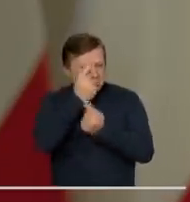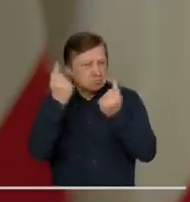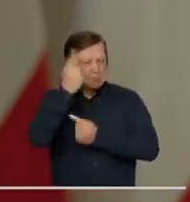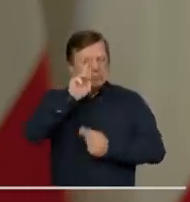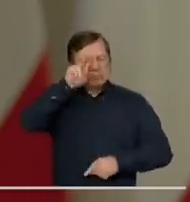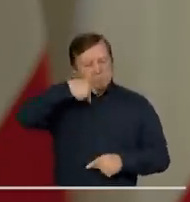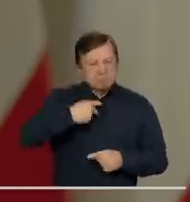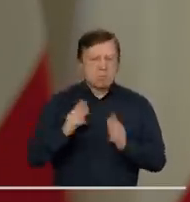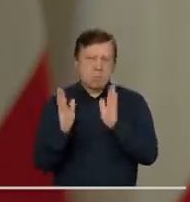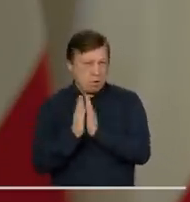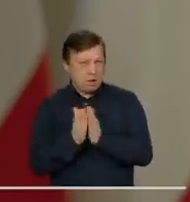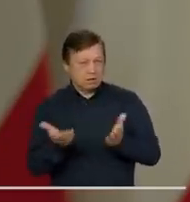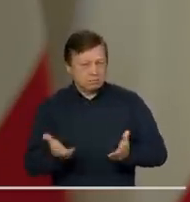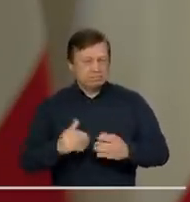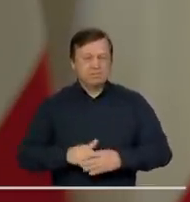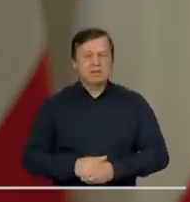refleksji i modlitwie.